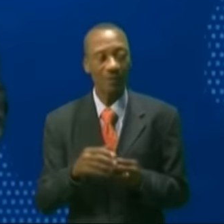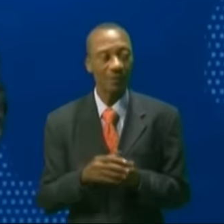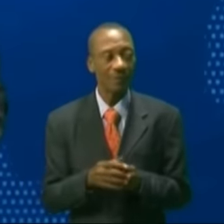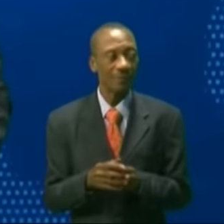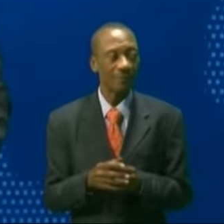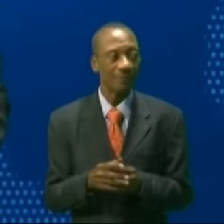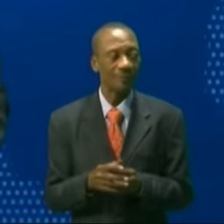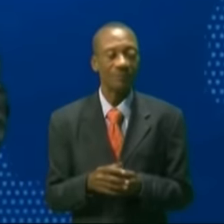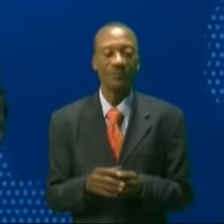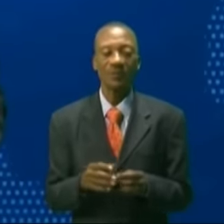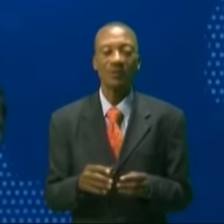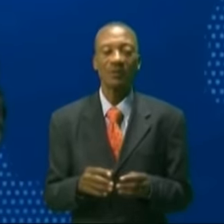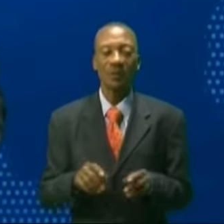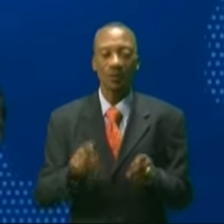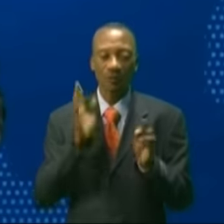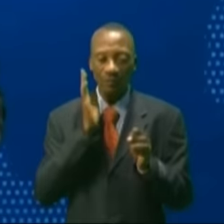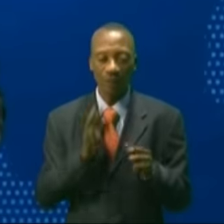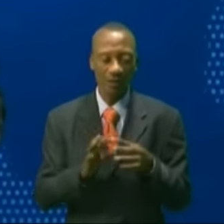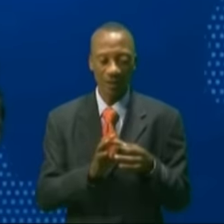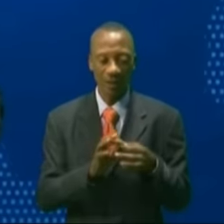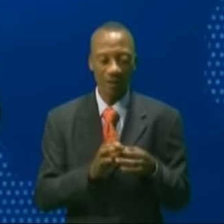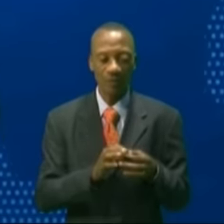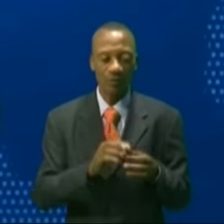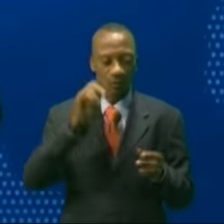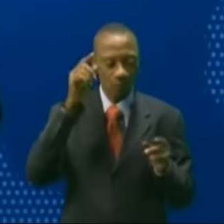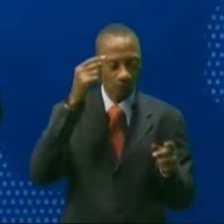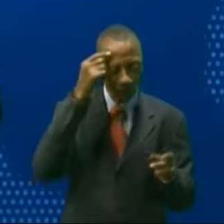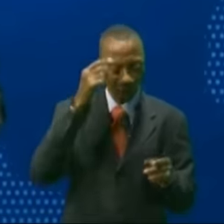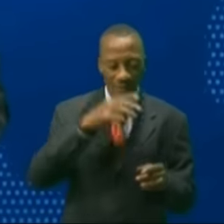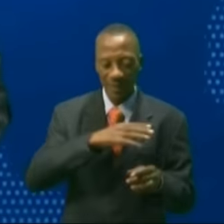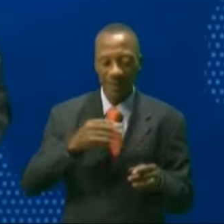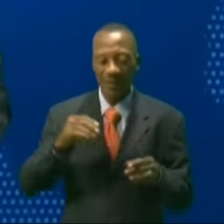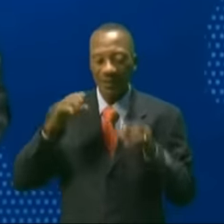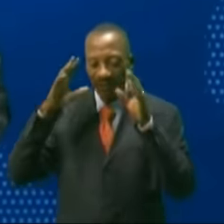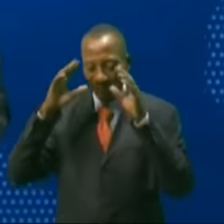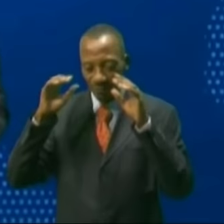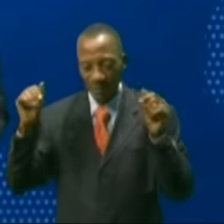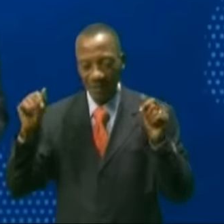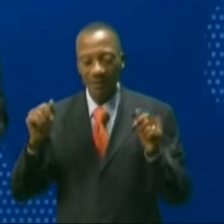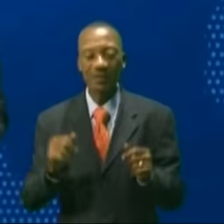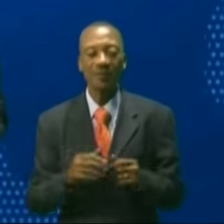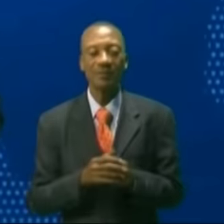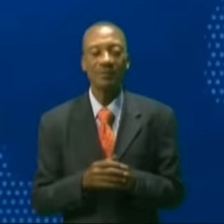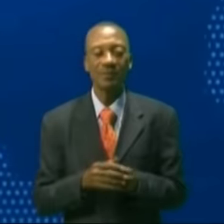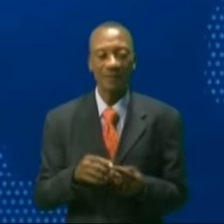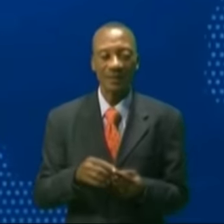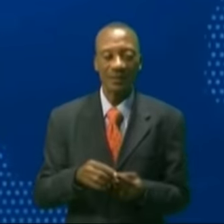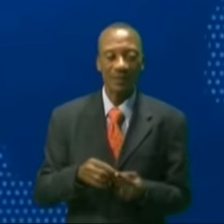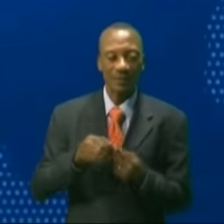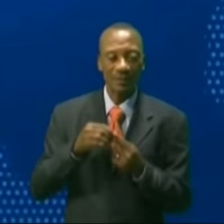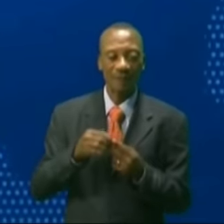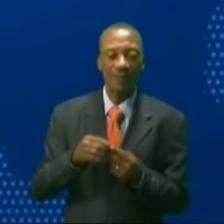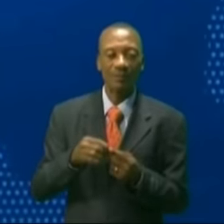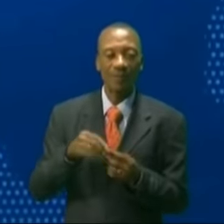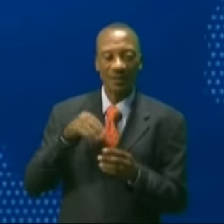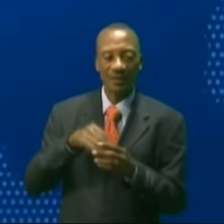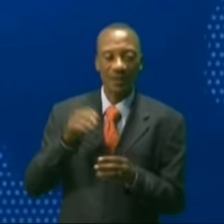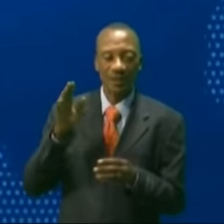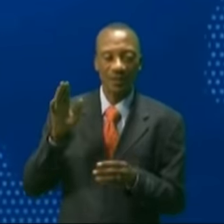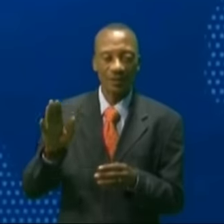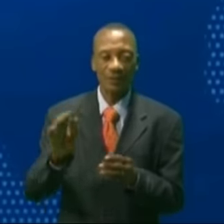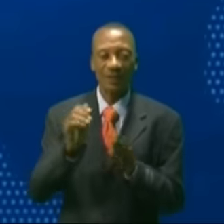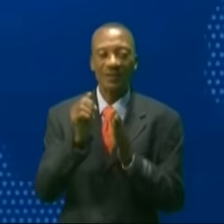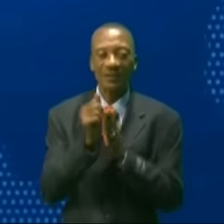président de la République et le gouvernement ainsi qu'entre les membres du gouvernement, spécialement en ses articles 45, 46,